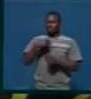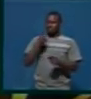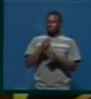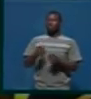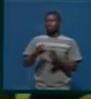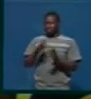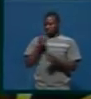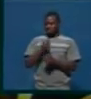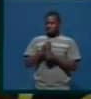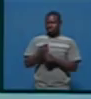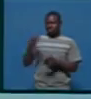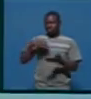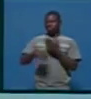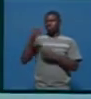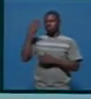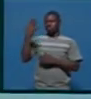5e édition des FAMA.